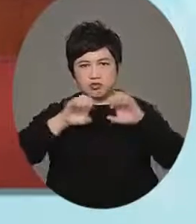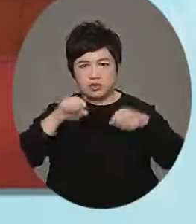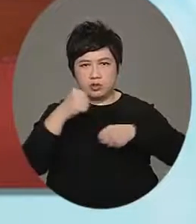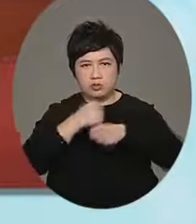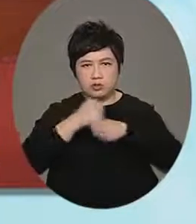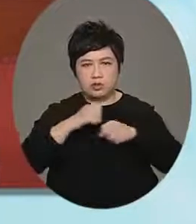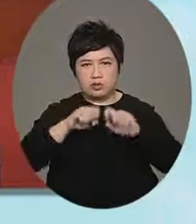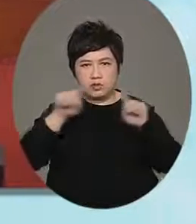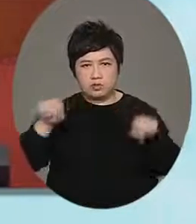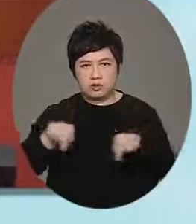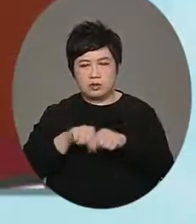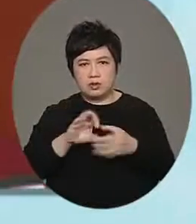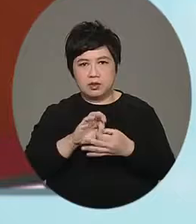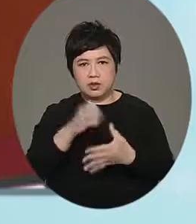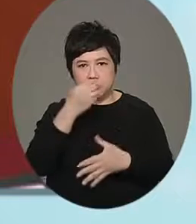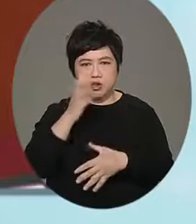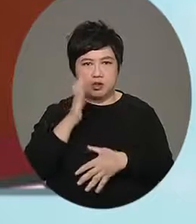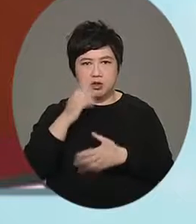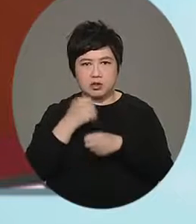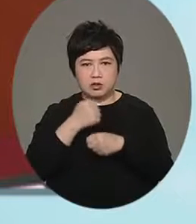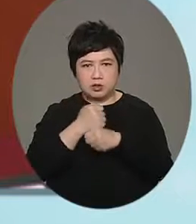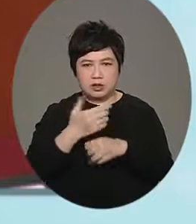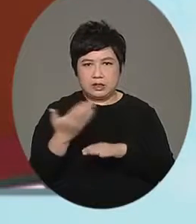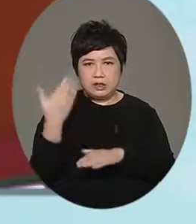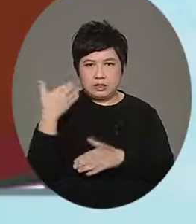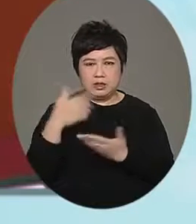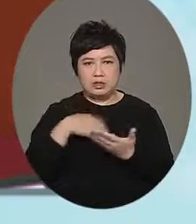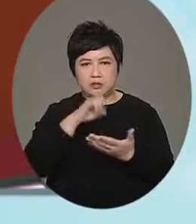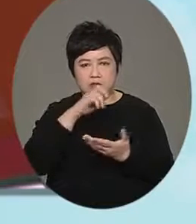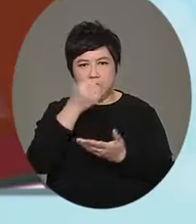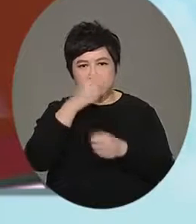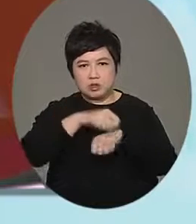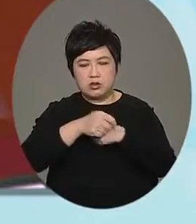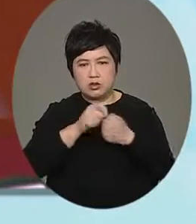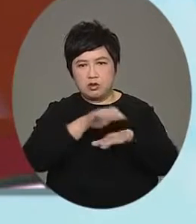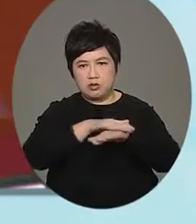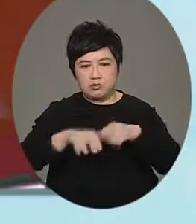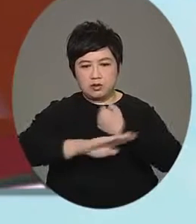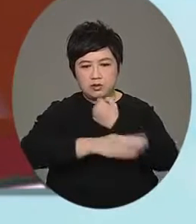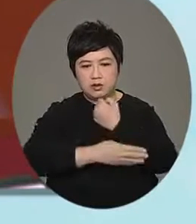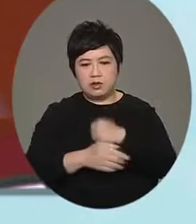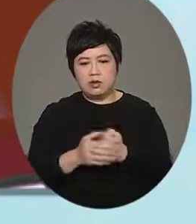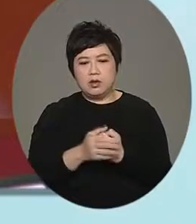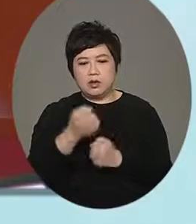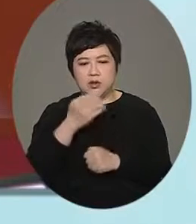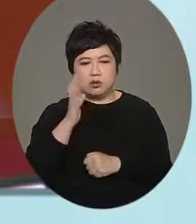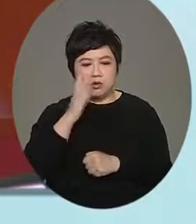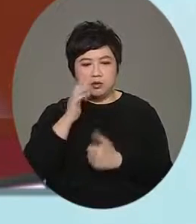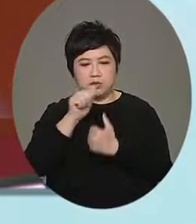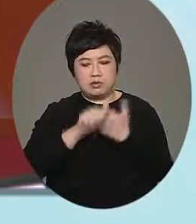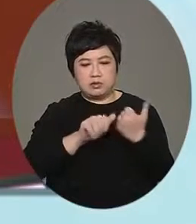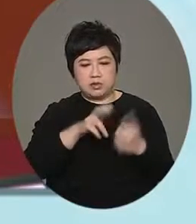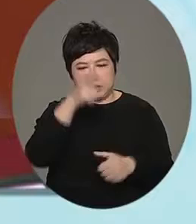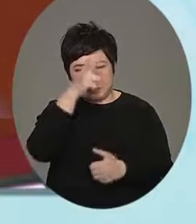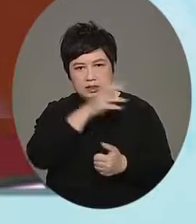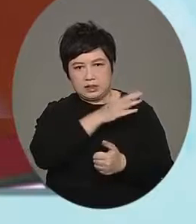在有關港澳部分的工作回顧提到香港國安法， 強化港澳委員政治責任，